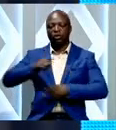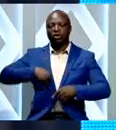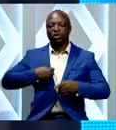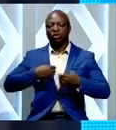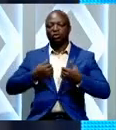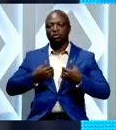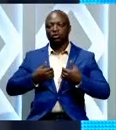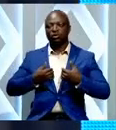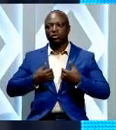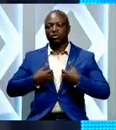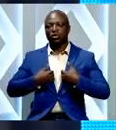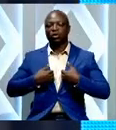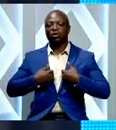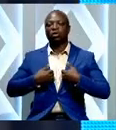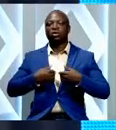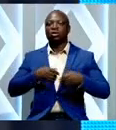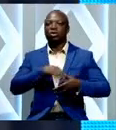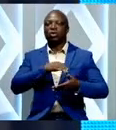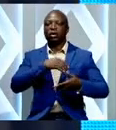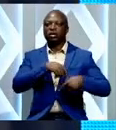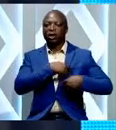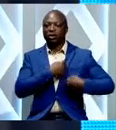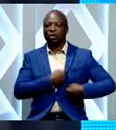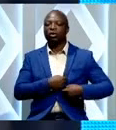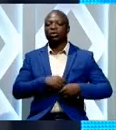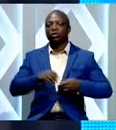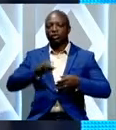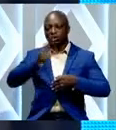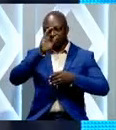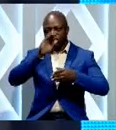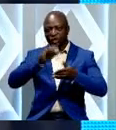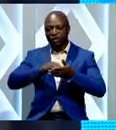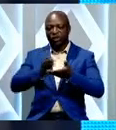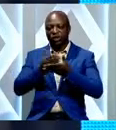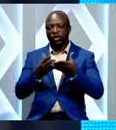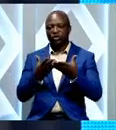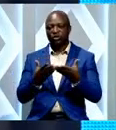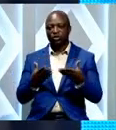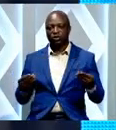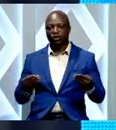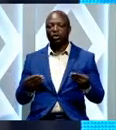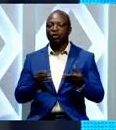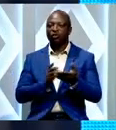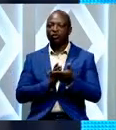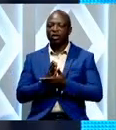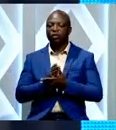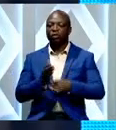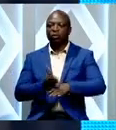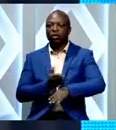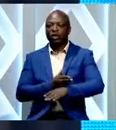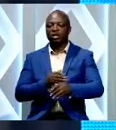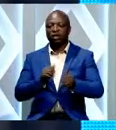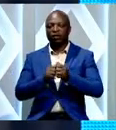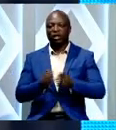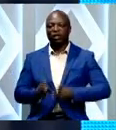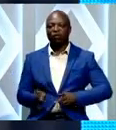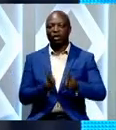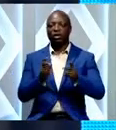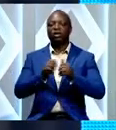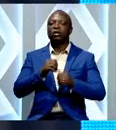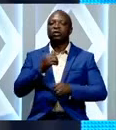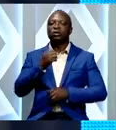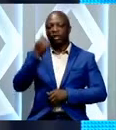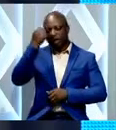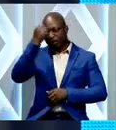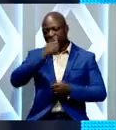cœur de rechercher des solutions viables et innovantes pour progresser sur la voie d'une Afrique